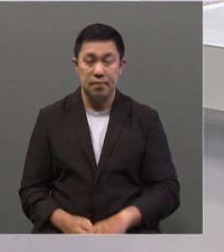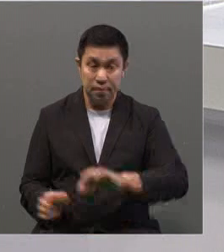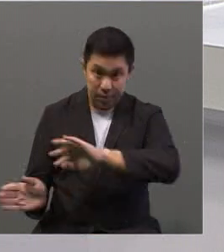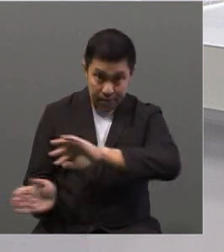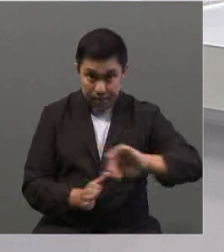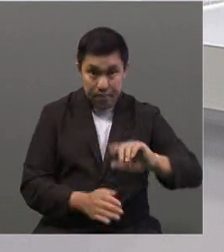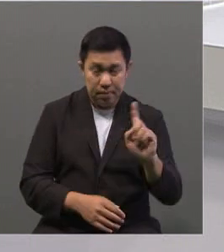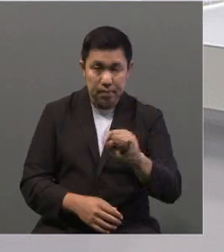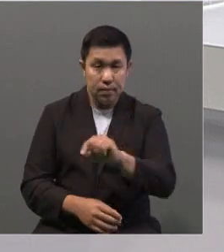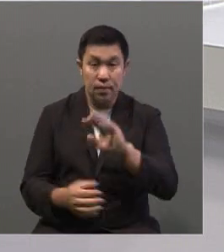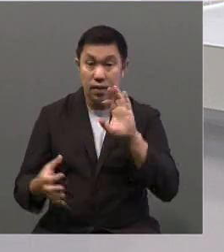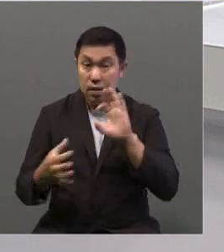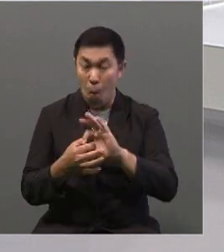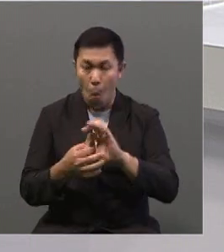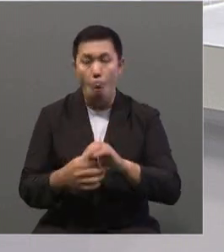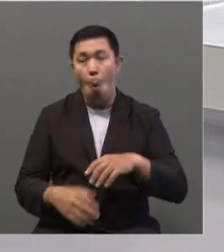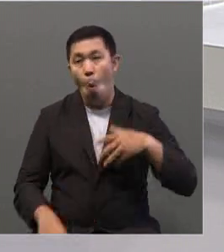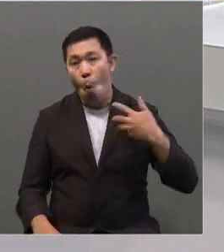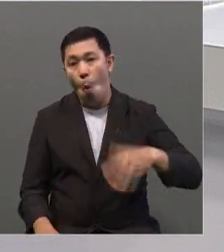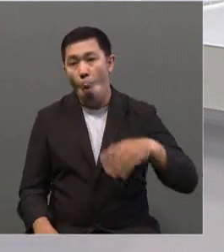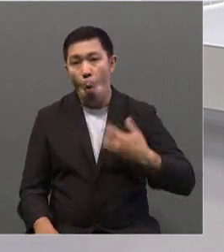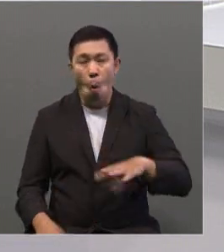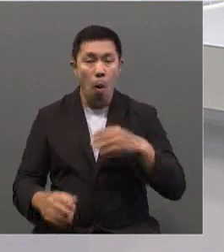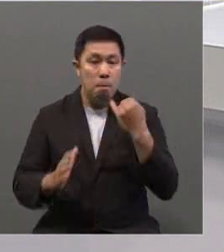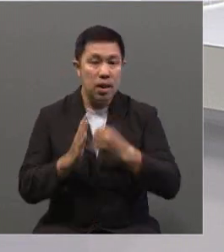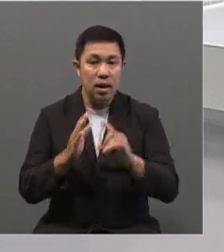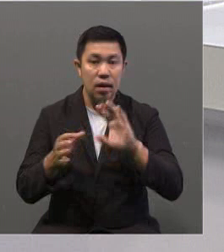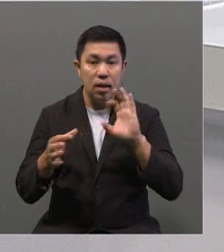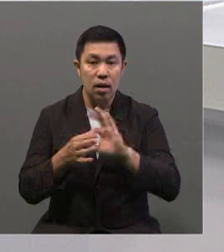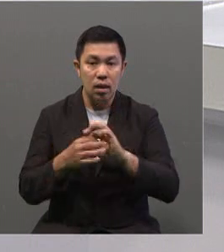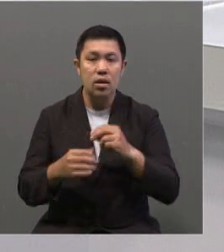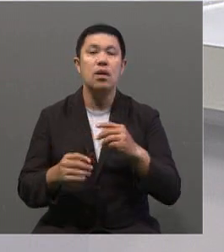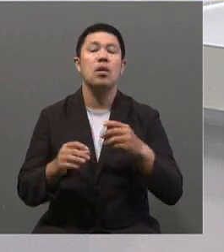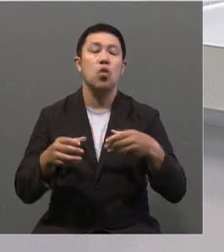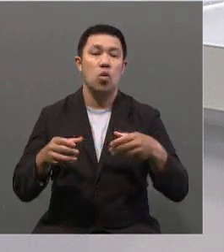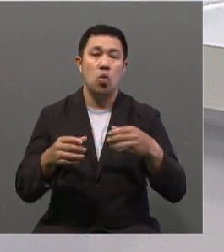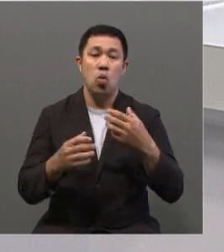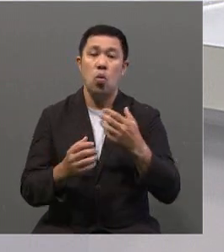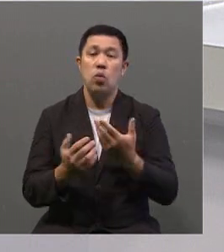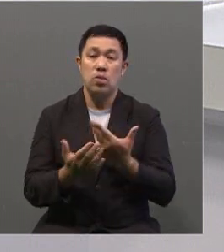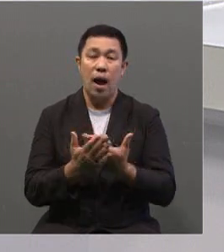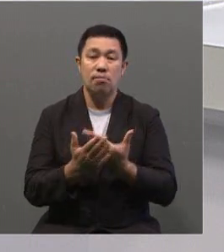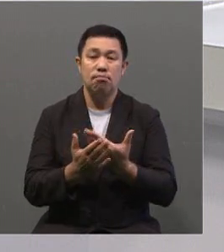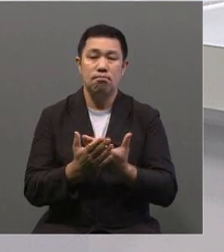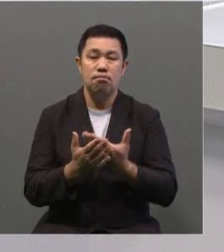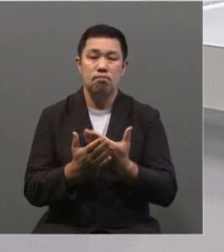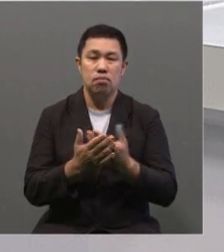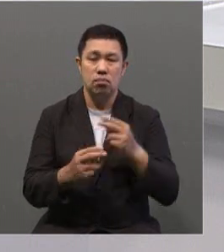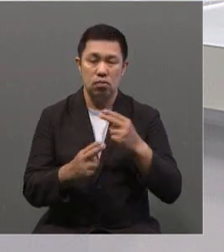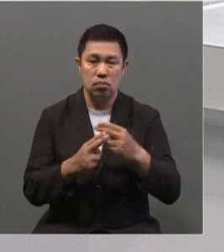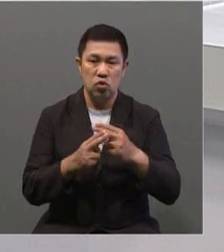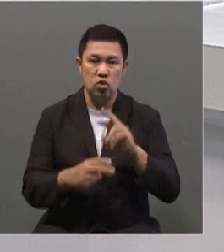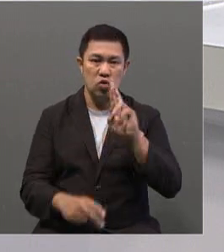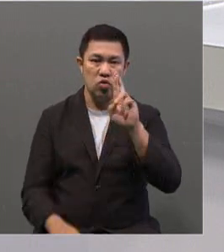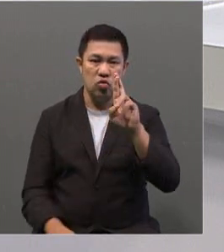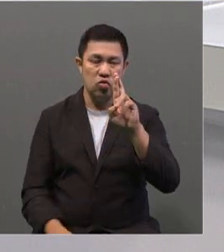มาดูความคืบหน้าของคดีใหญ่ระดับมหากาพย์ยาวนานเลยนะครับนั่นก็คือคดี Forex 3D คดีนี้อย่างที่ทราบกันว่าความเสียหายเนี่ย